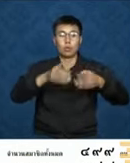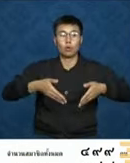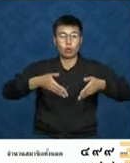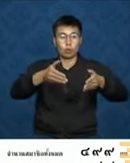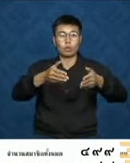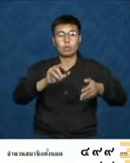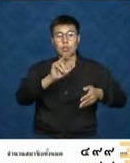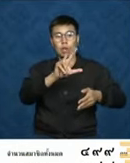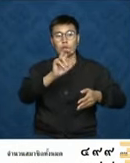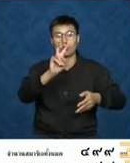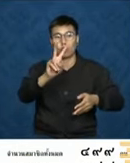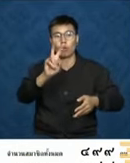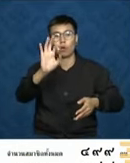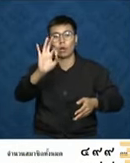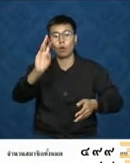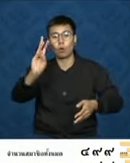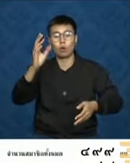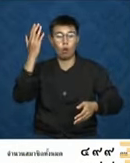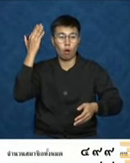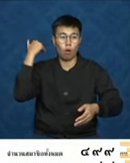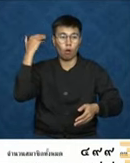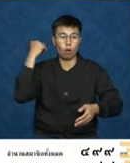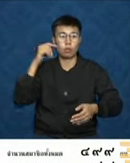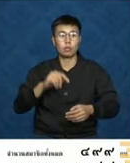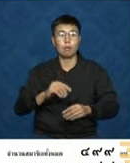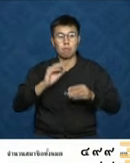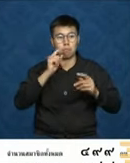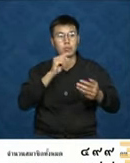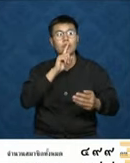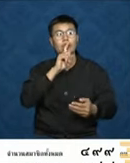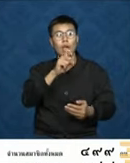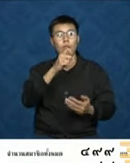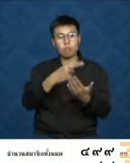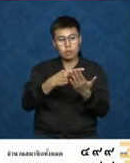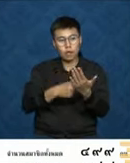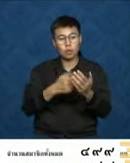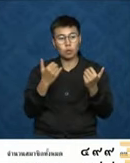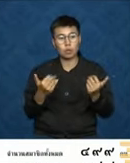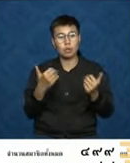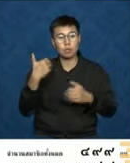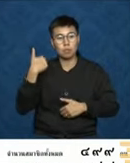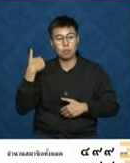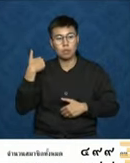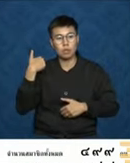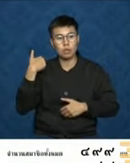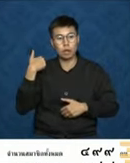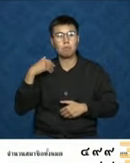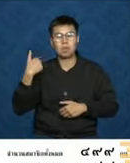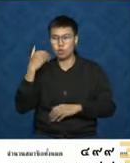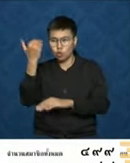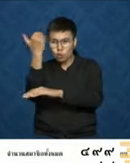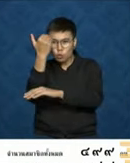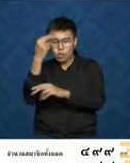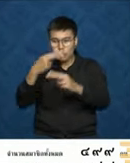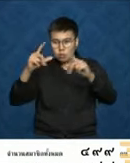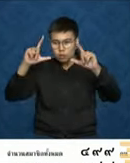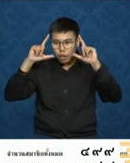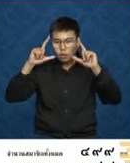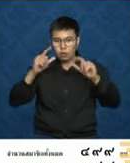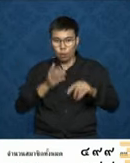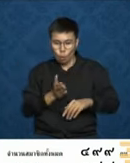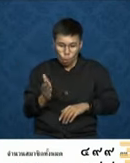3296นะครับที่ผมเคยได้ปรึกษาหารือไปเมื่อหลายหลายเดือนก่อนนะครับปัจจุบันนี้ก็มีรายการดังนะครับไปถ่ายทำนะครับแล้วก็เรียกว่าโค้ง